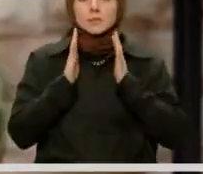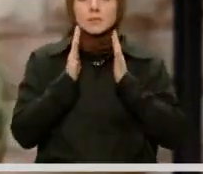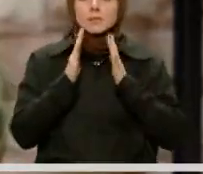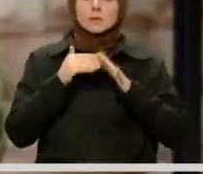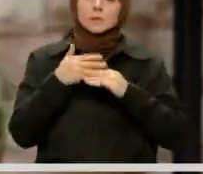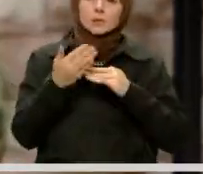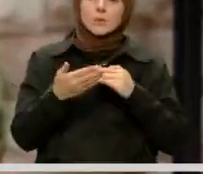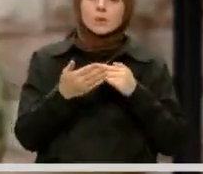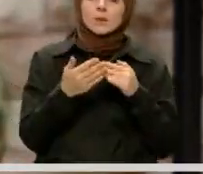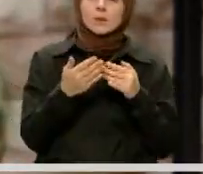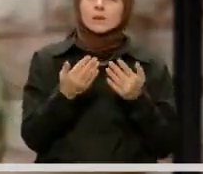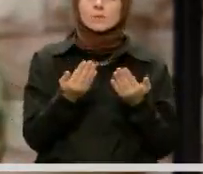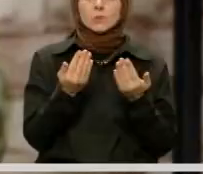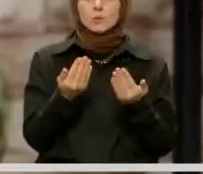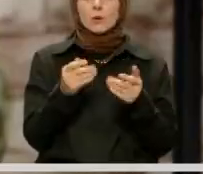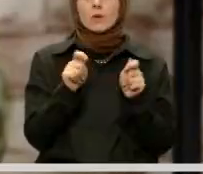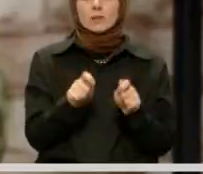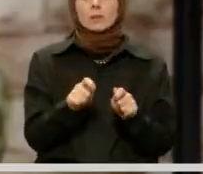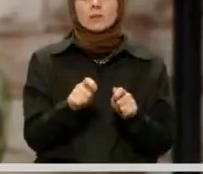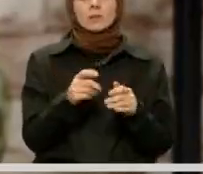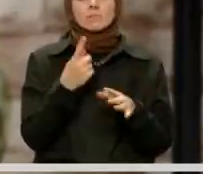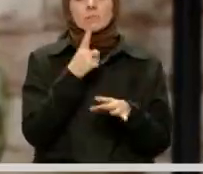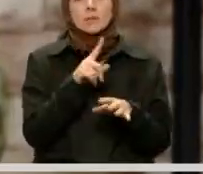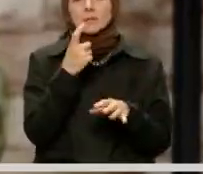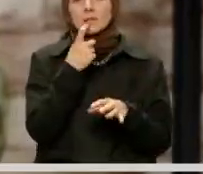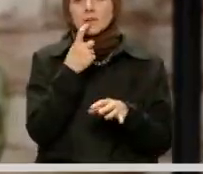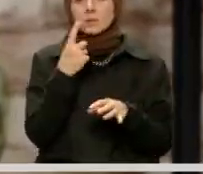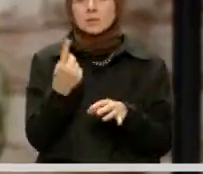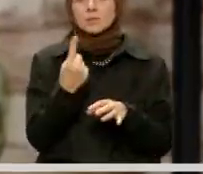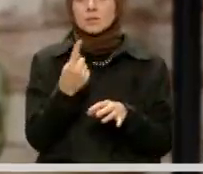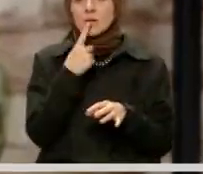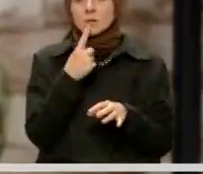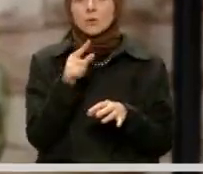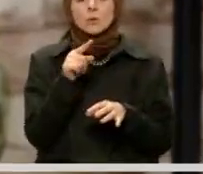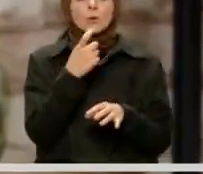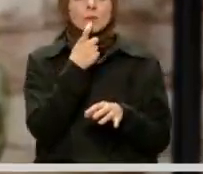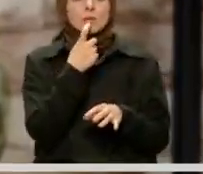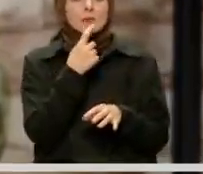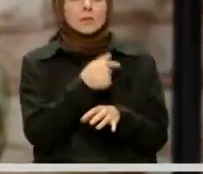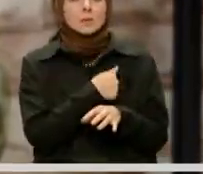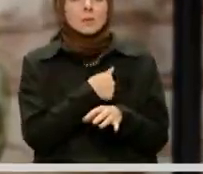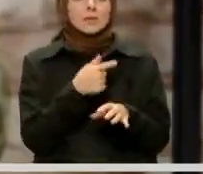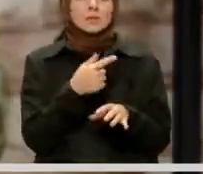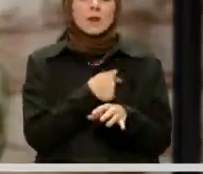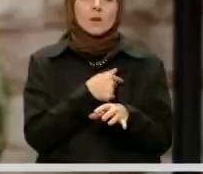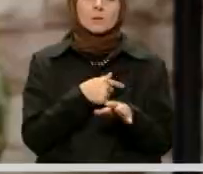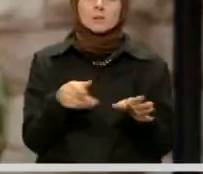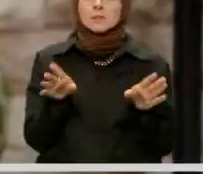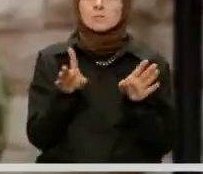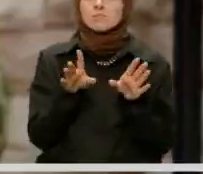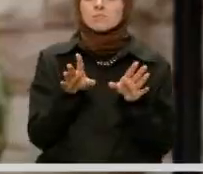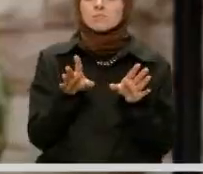haline gelmiştir. Sadece dilimizle bir şeyler söyleriz. O dille yüreğin kalbimizin bütünleştiği anlar